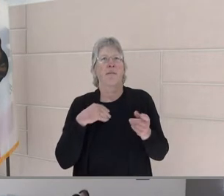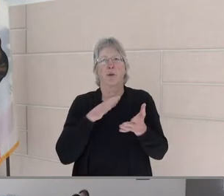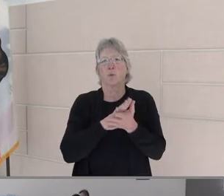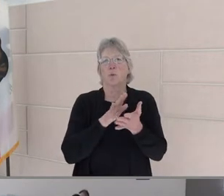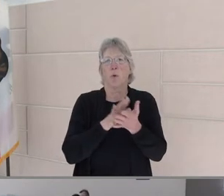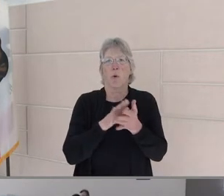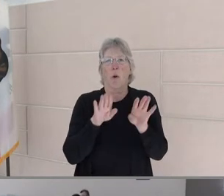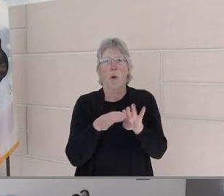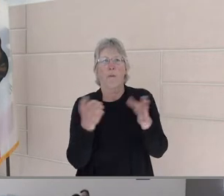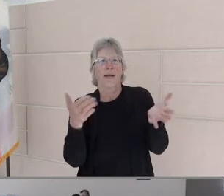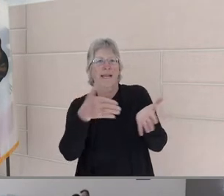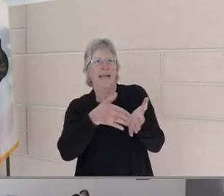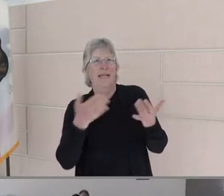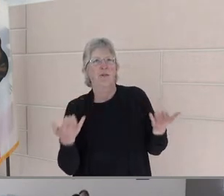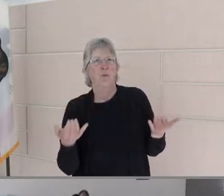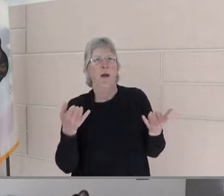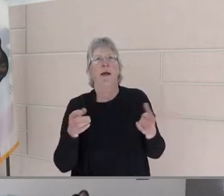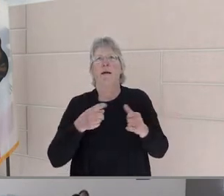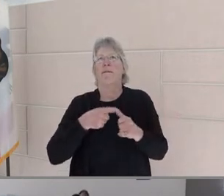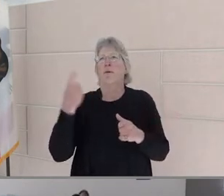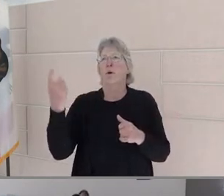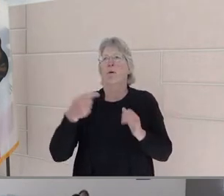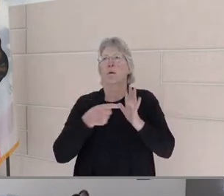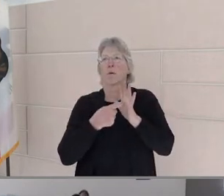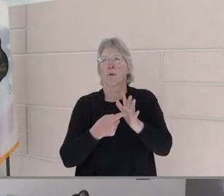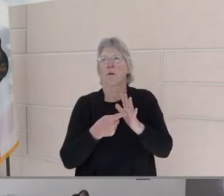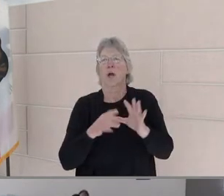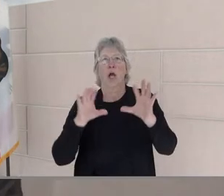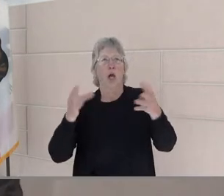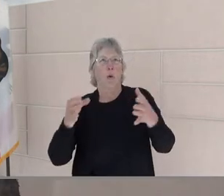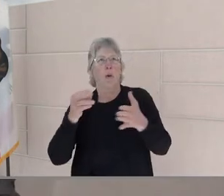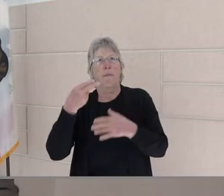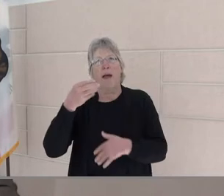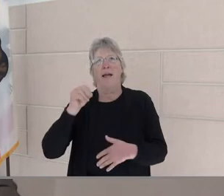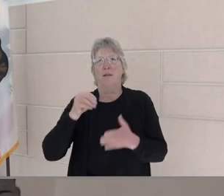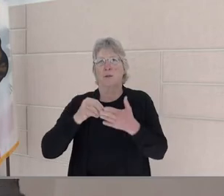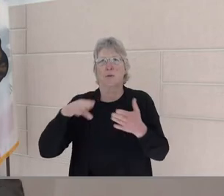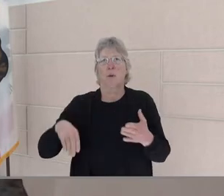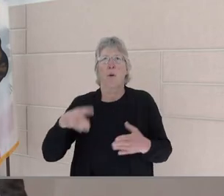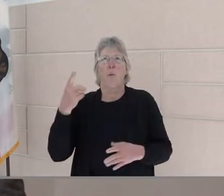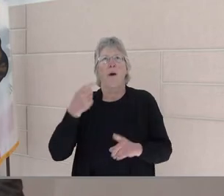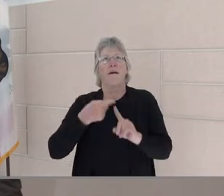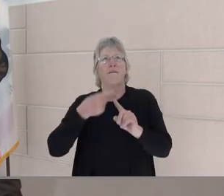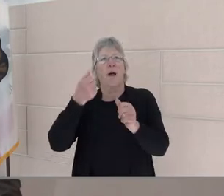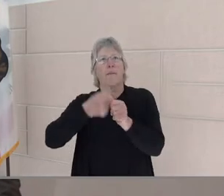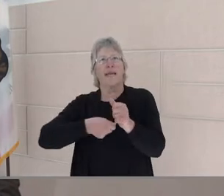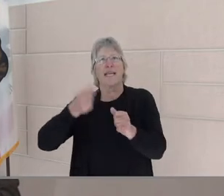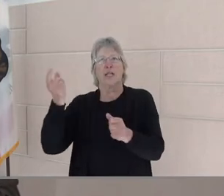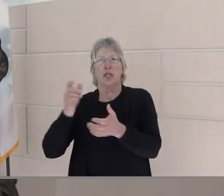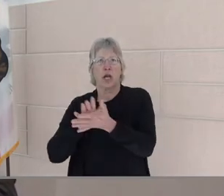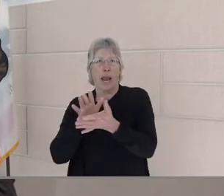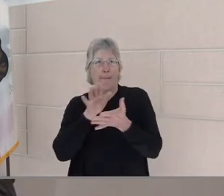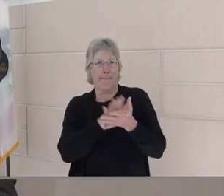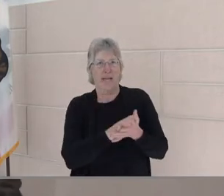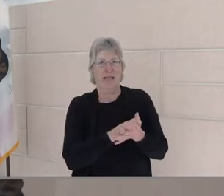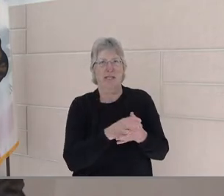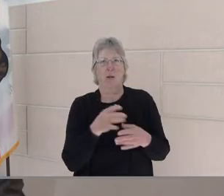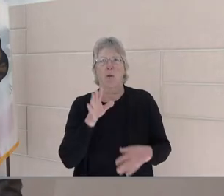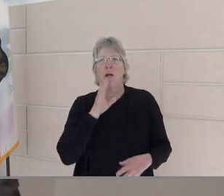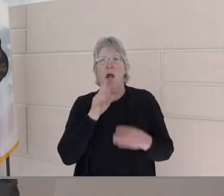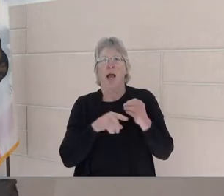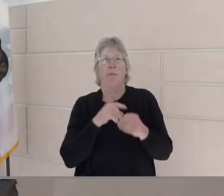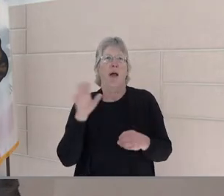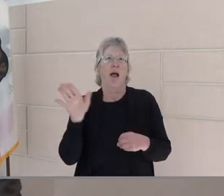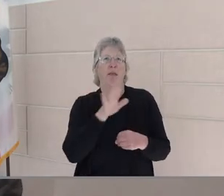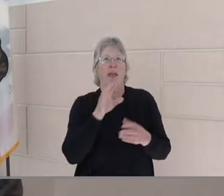យើងជជែកអំពីរបាយការណ៍បើកសាលារៀនឡើងវិញមួយគឺយើងចង់ឲ្យសិស្សម